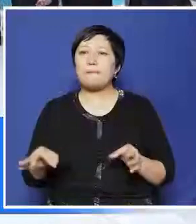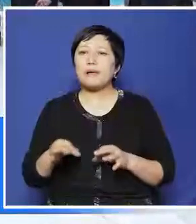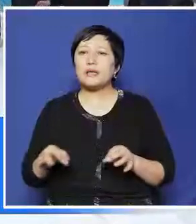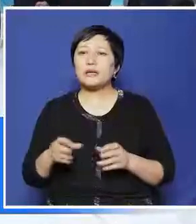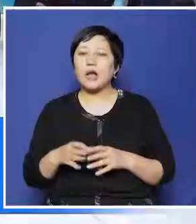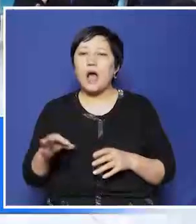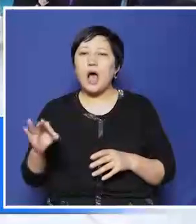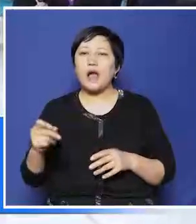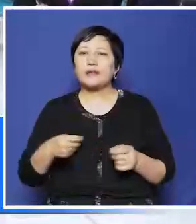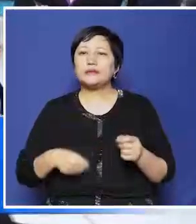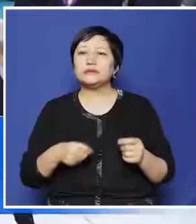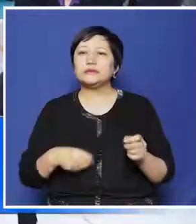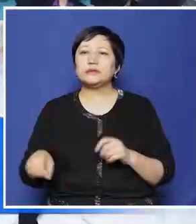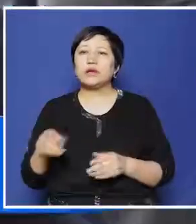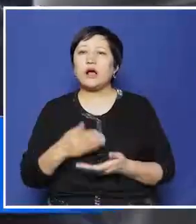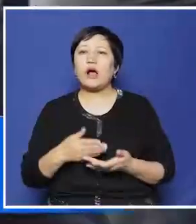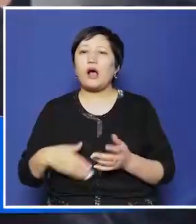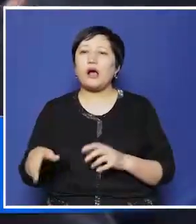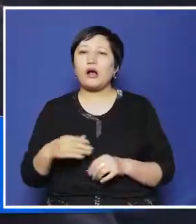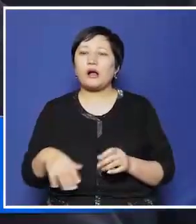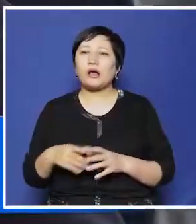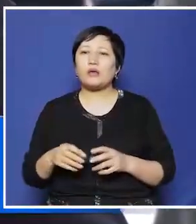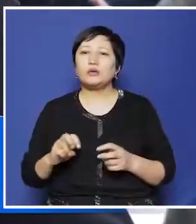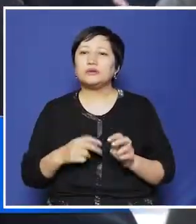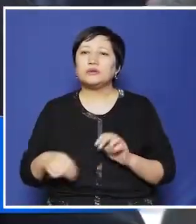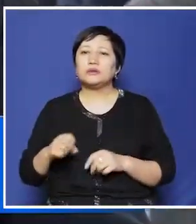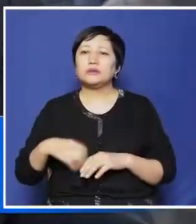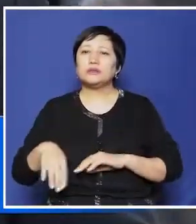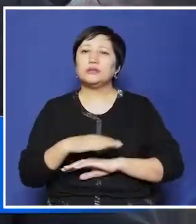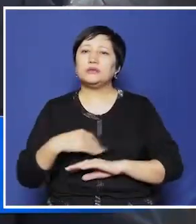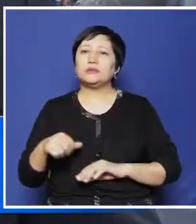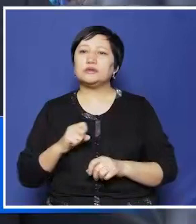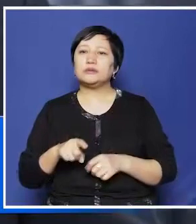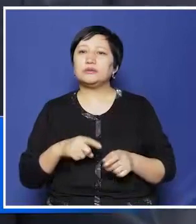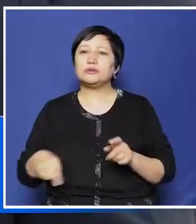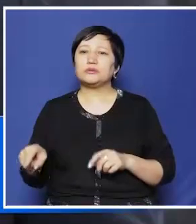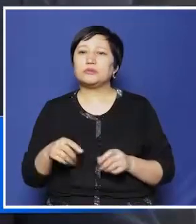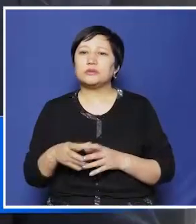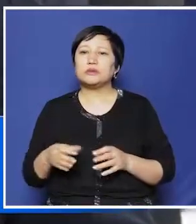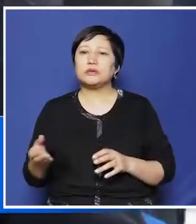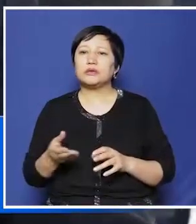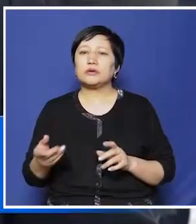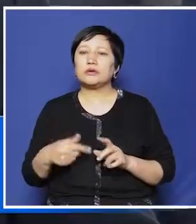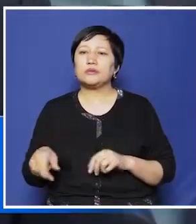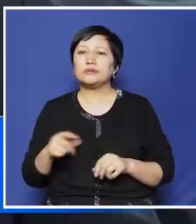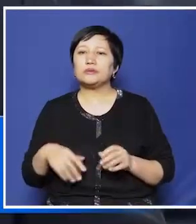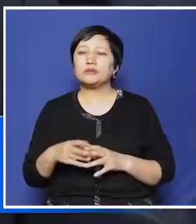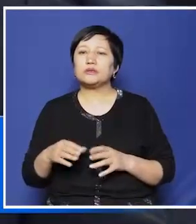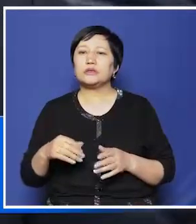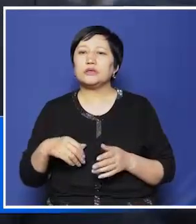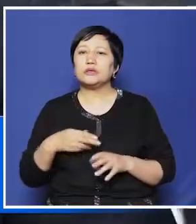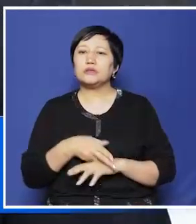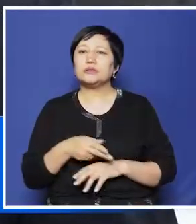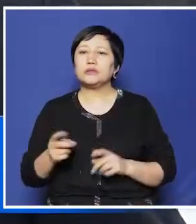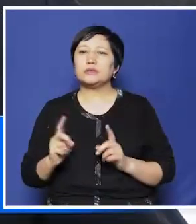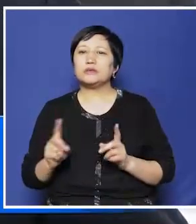белгілі айтыскер ақын бар. Өте маңызды шара еліміз үшін. Егер өздеріңіз осы сессияда